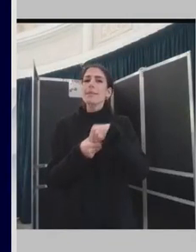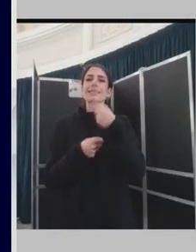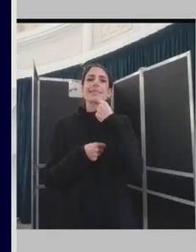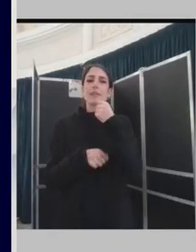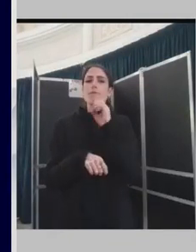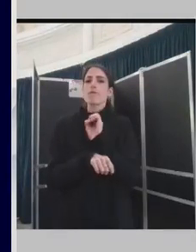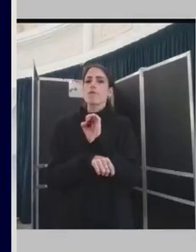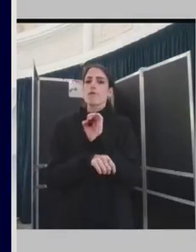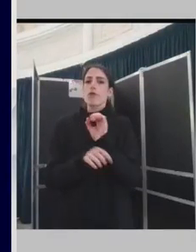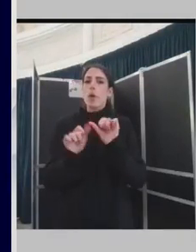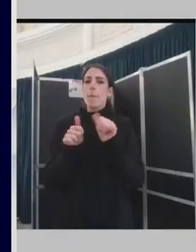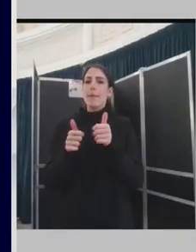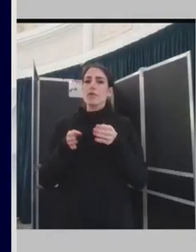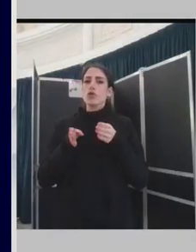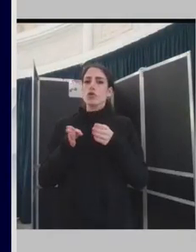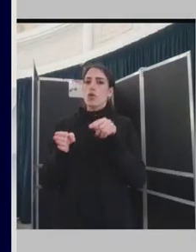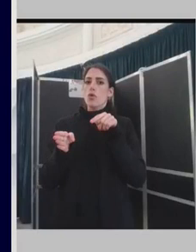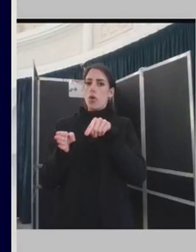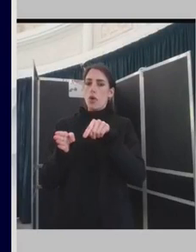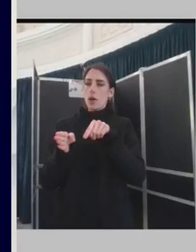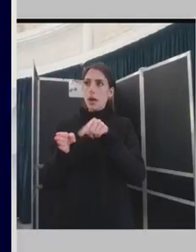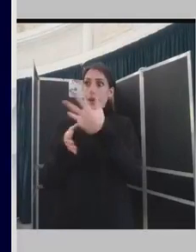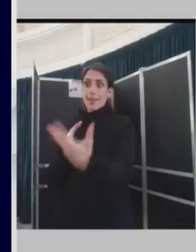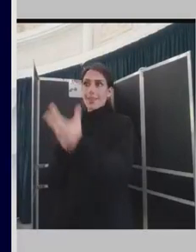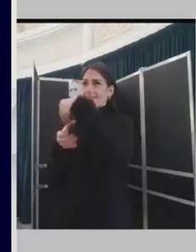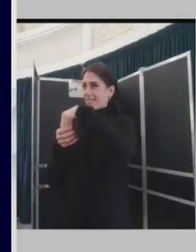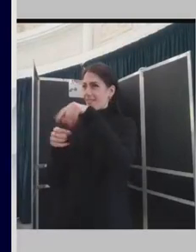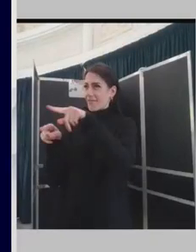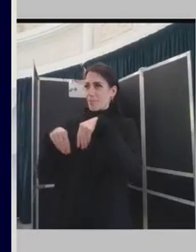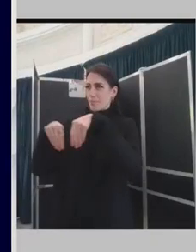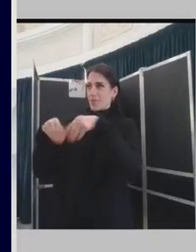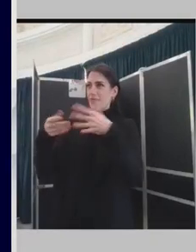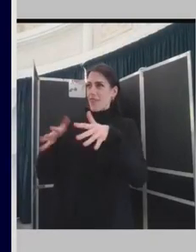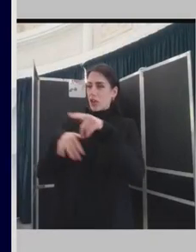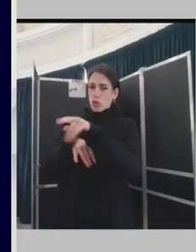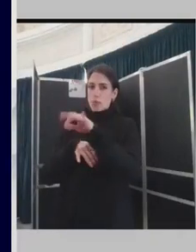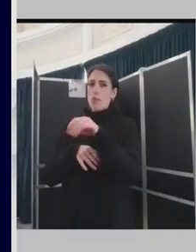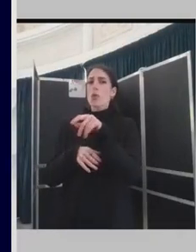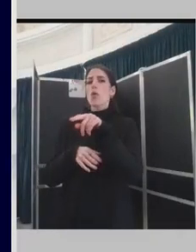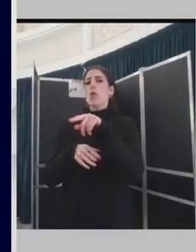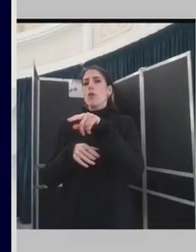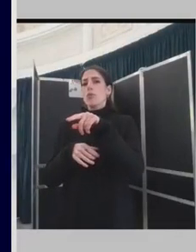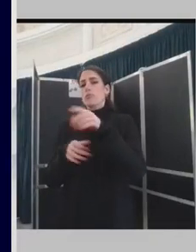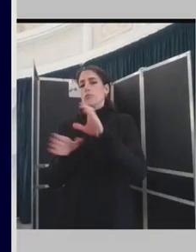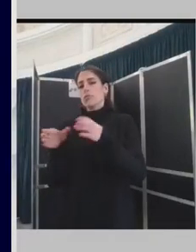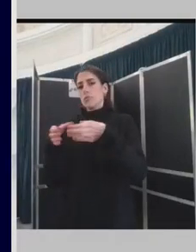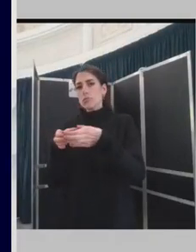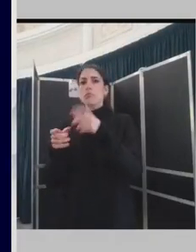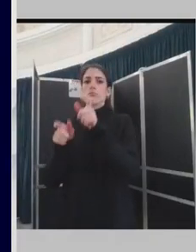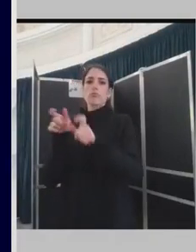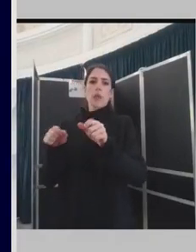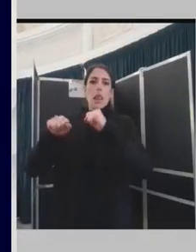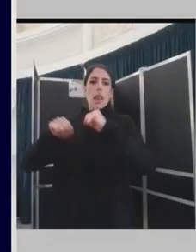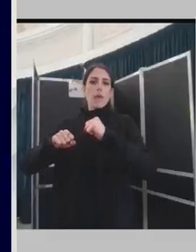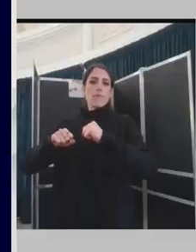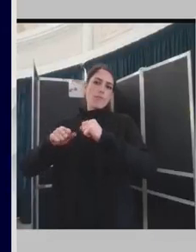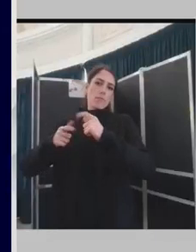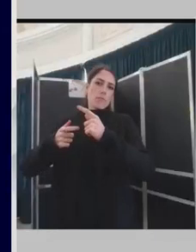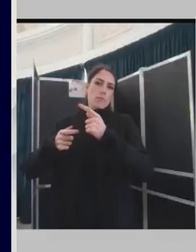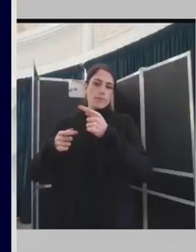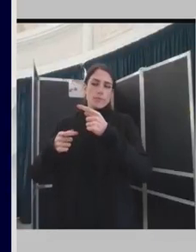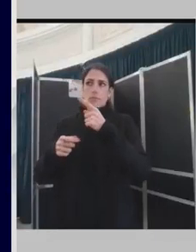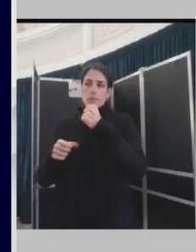APS dei centri anziani, che in questo momento al nono municipio sono tutti formati, sanno bene, nel caso succedesse